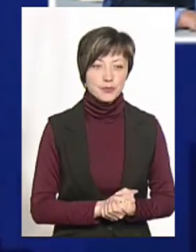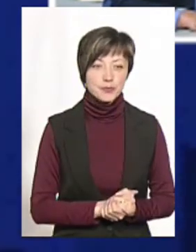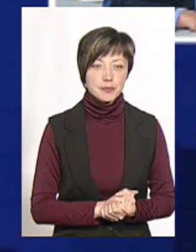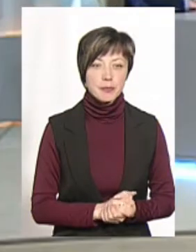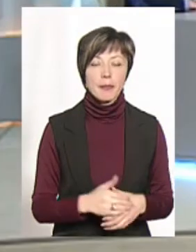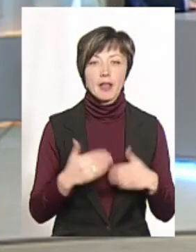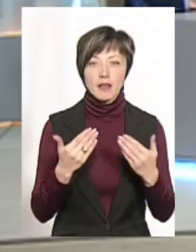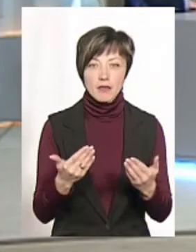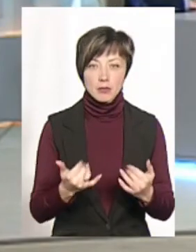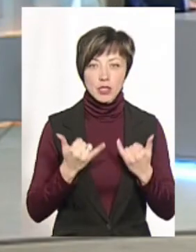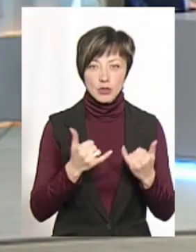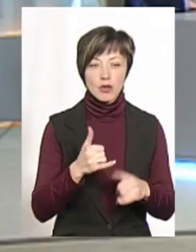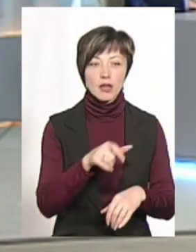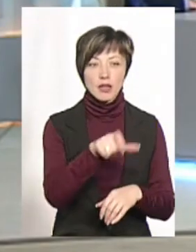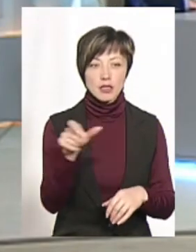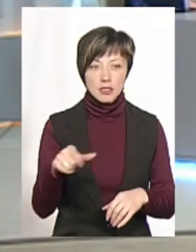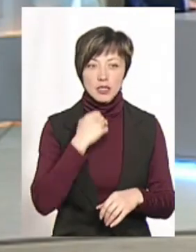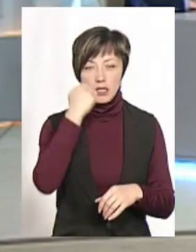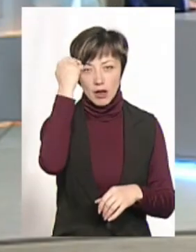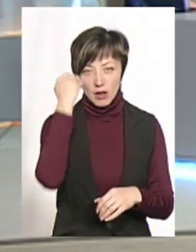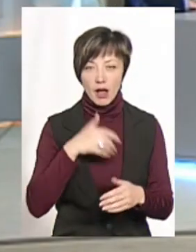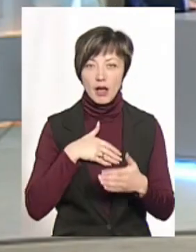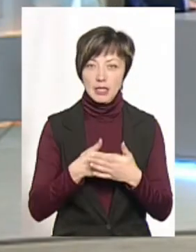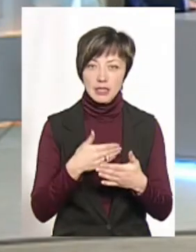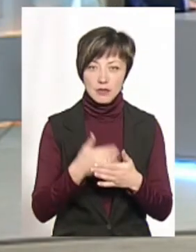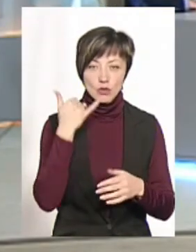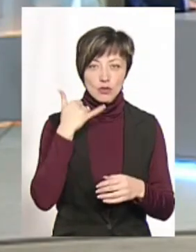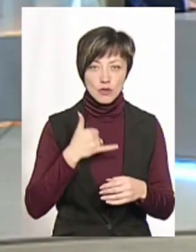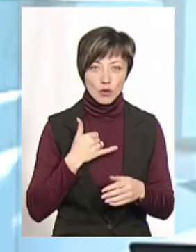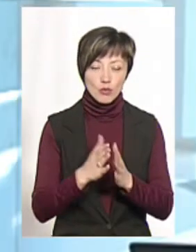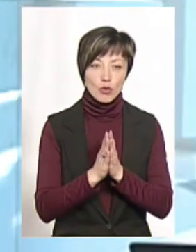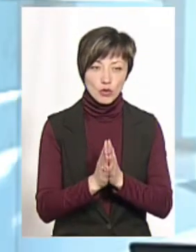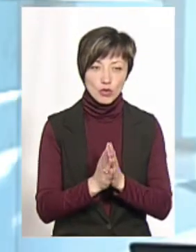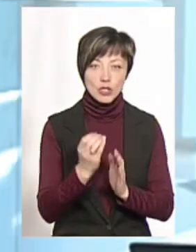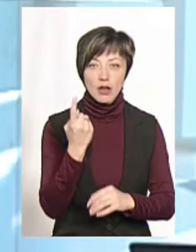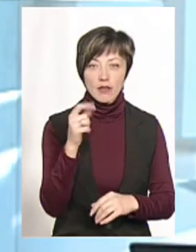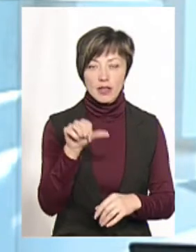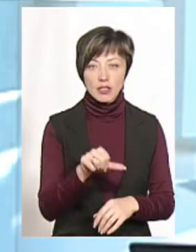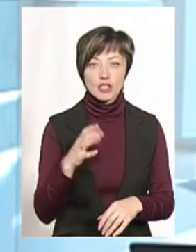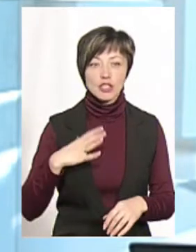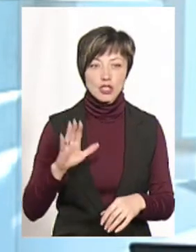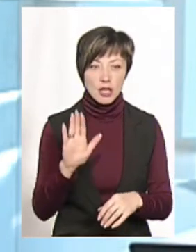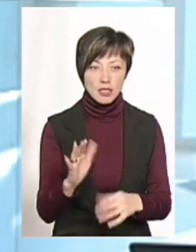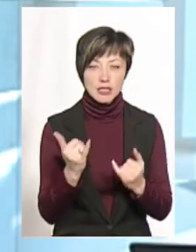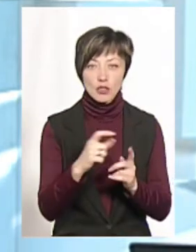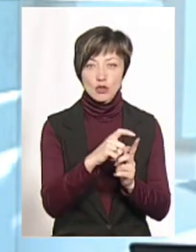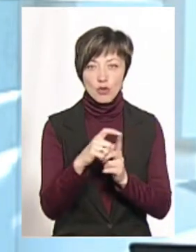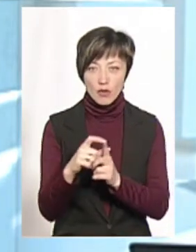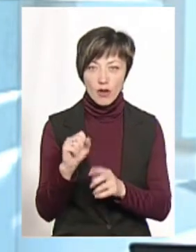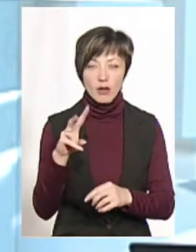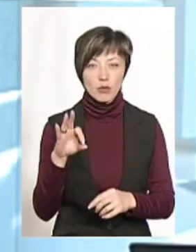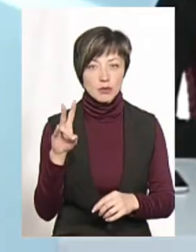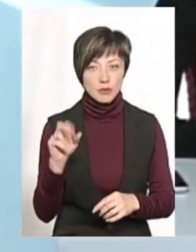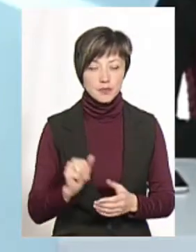Дякую. І вам, шановні глядачі і слухачі, дякую, що ви так активно додзвонюєтесь. І прошу ще хвилиночку зачекати зараз слово пані